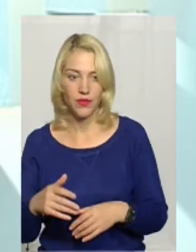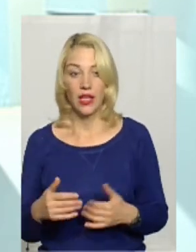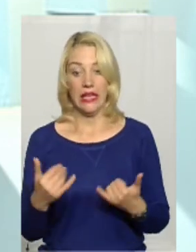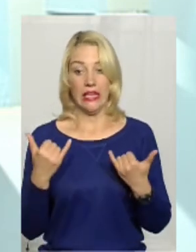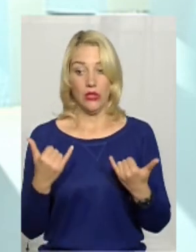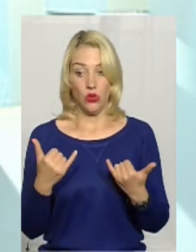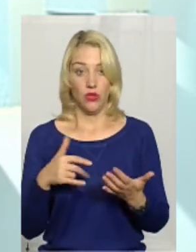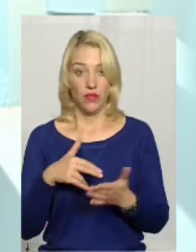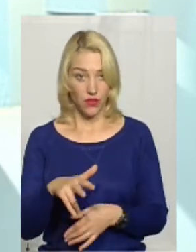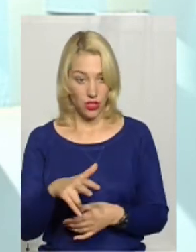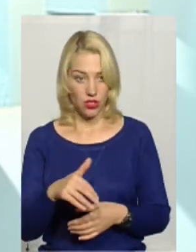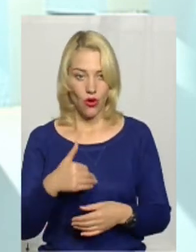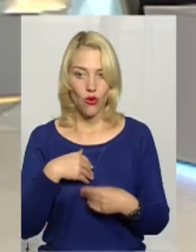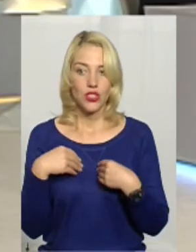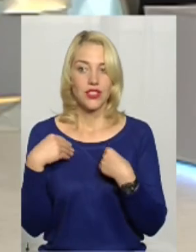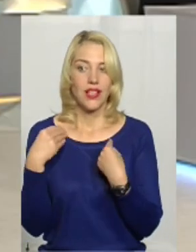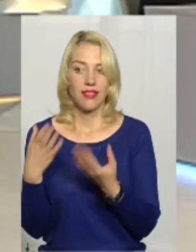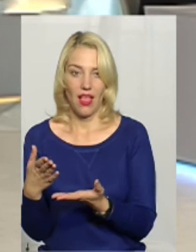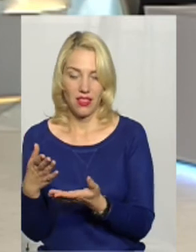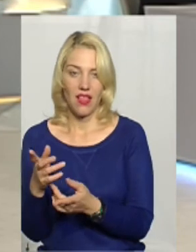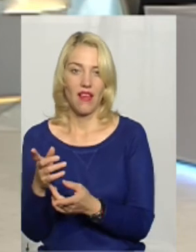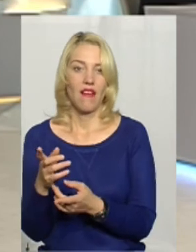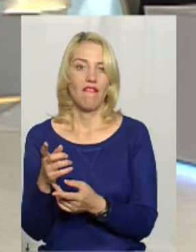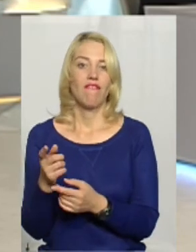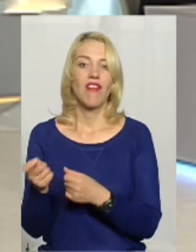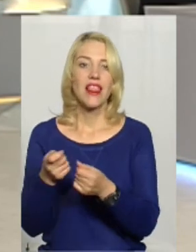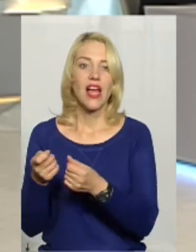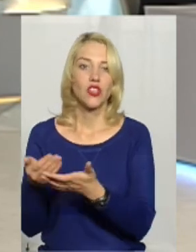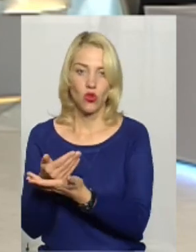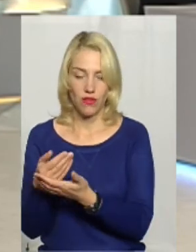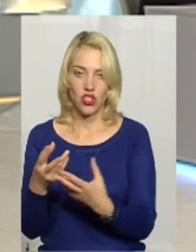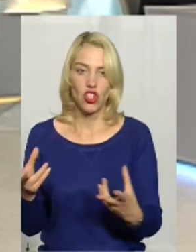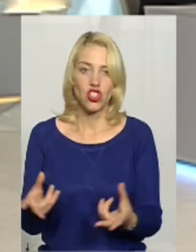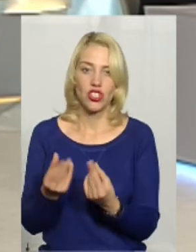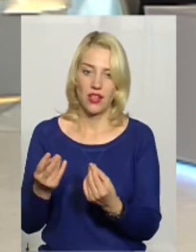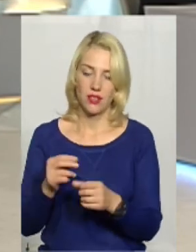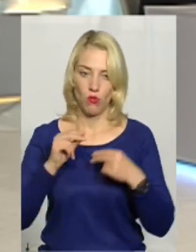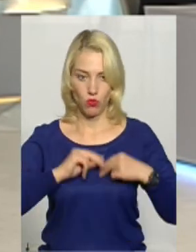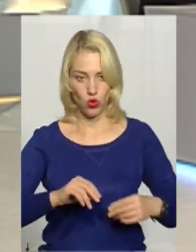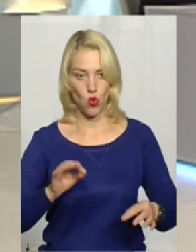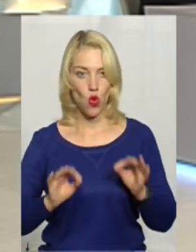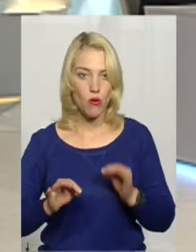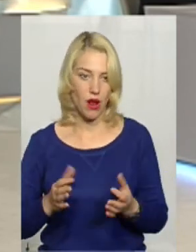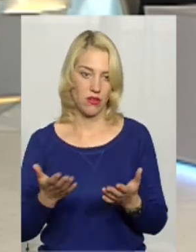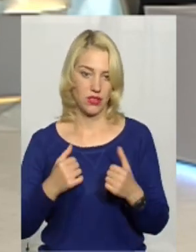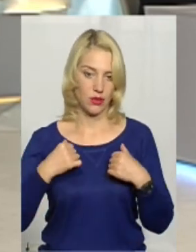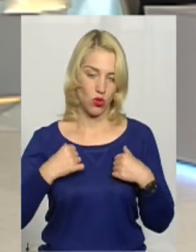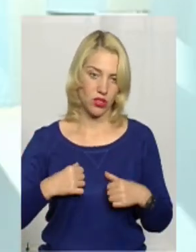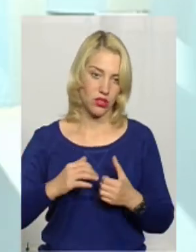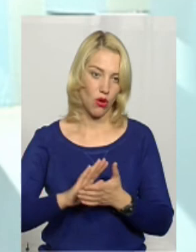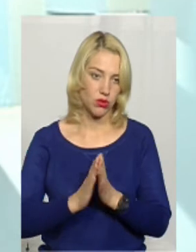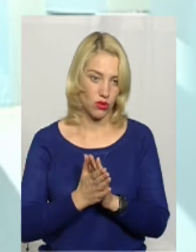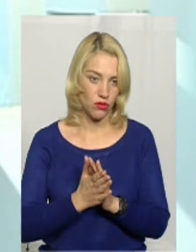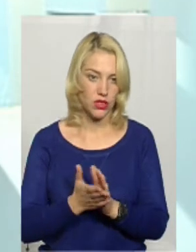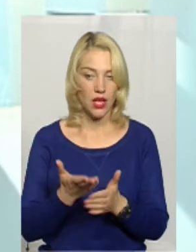хочеться дати владі, яка змінила цю владу, все-таки ну, шанс попрацювати нормально, спокійно якісь обстановці.